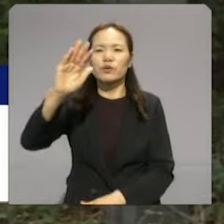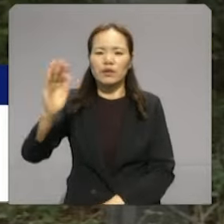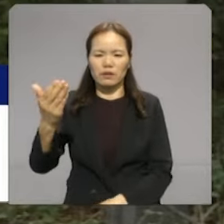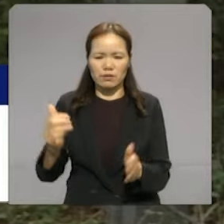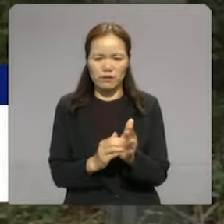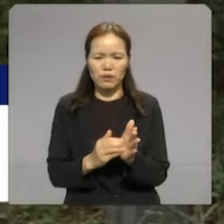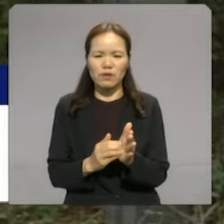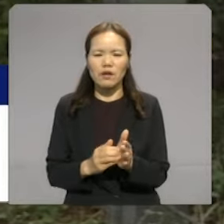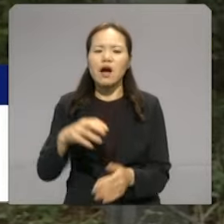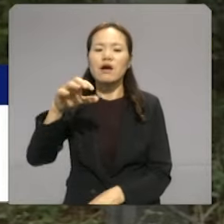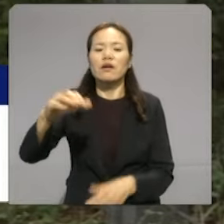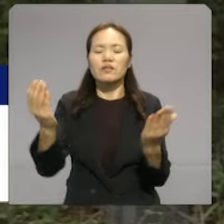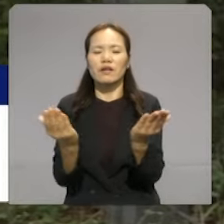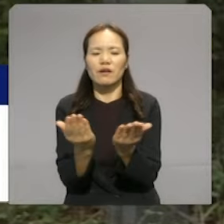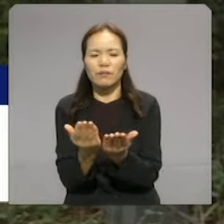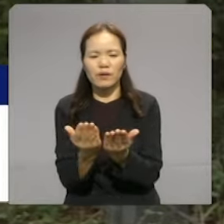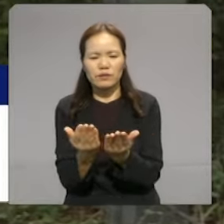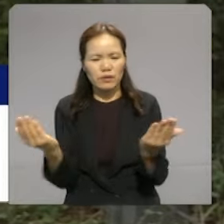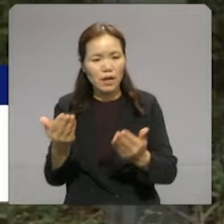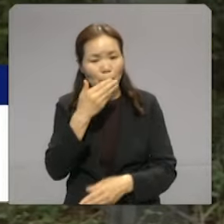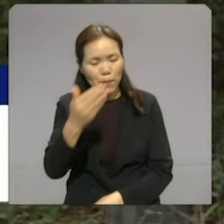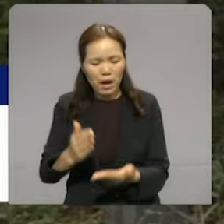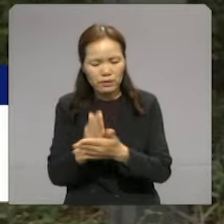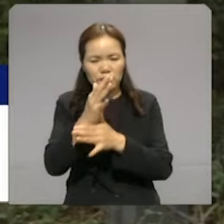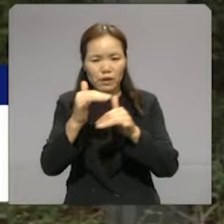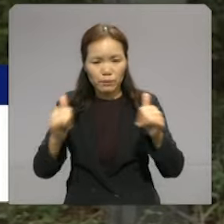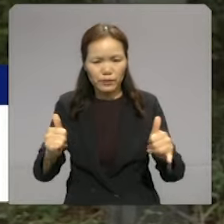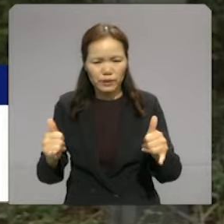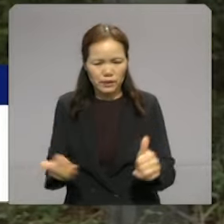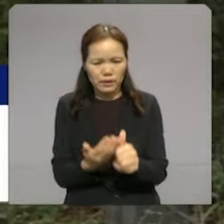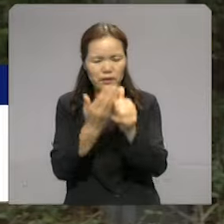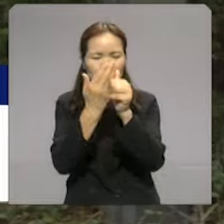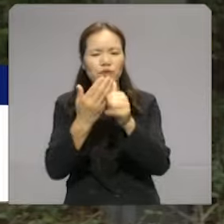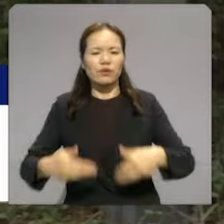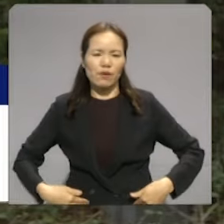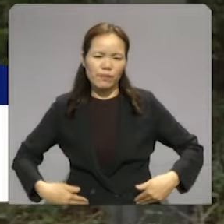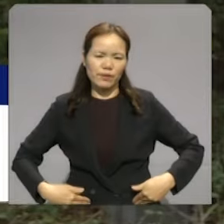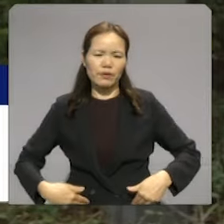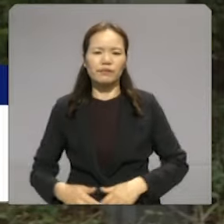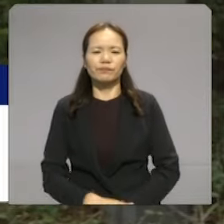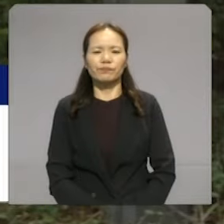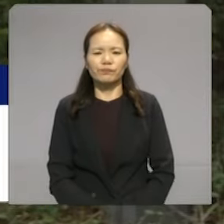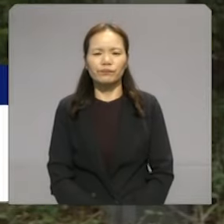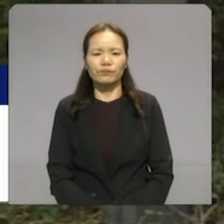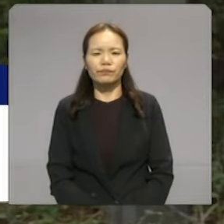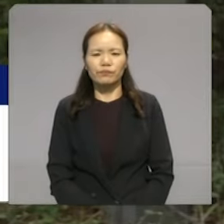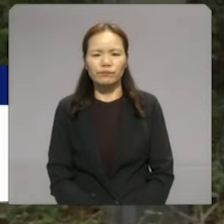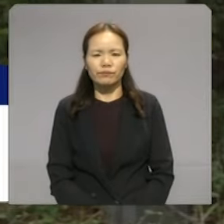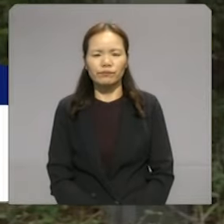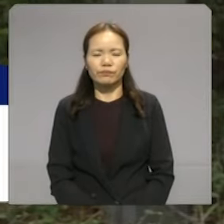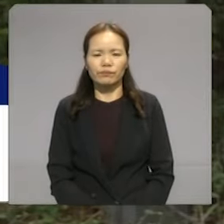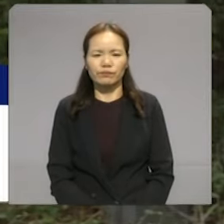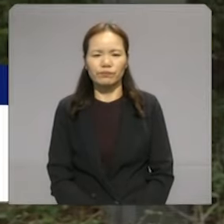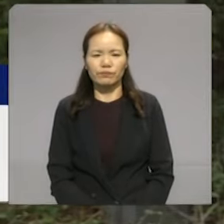되었고요. 현장에 맞춰서 일을 할 수 있는 전문 인력들을 좀 저희가 양성을 해야